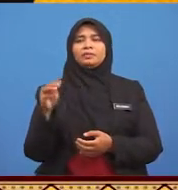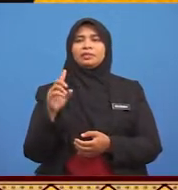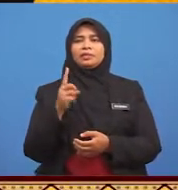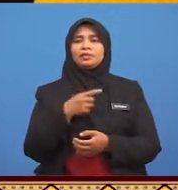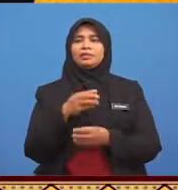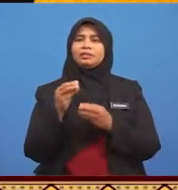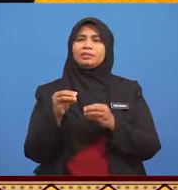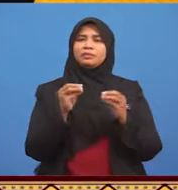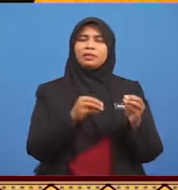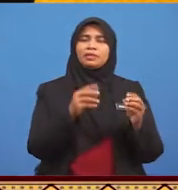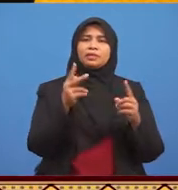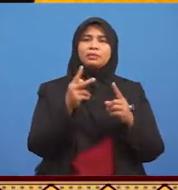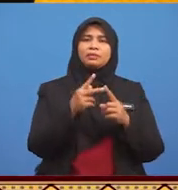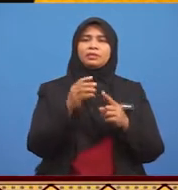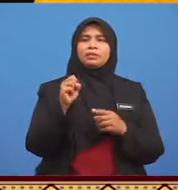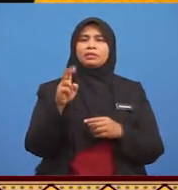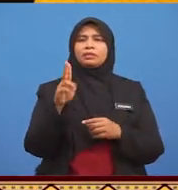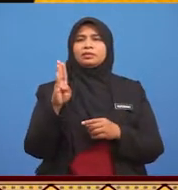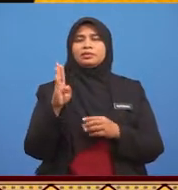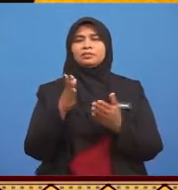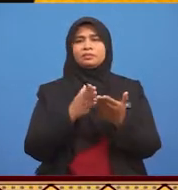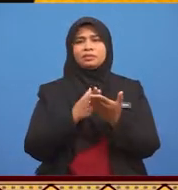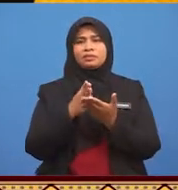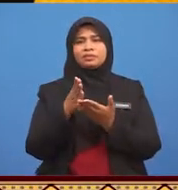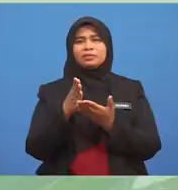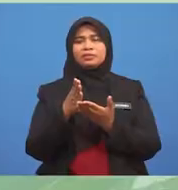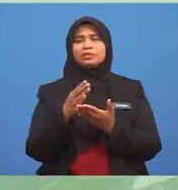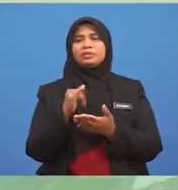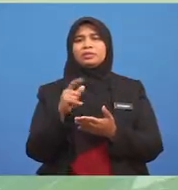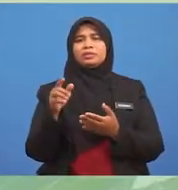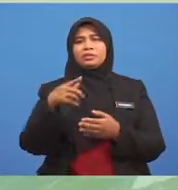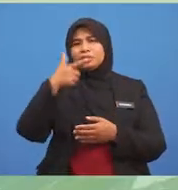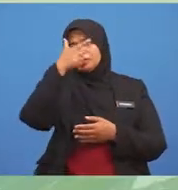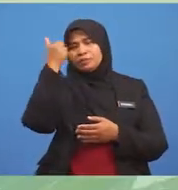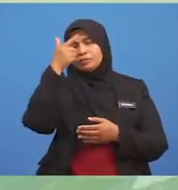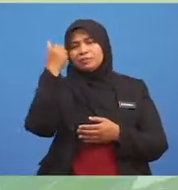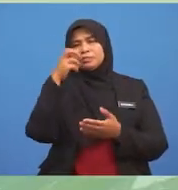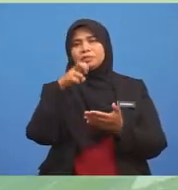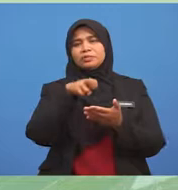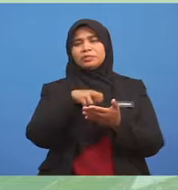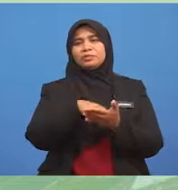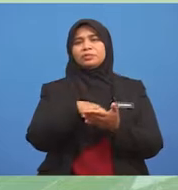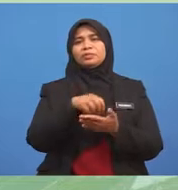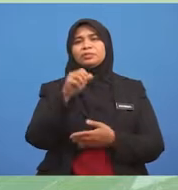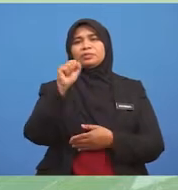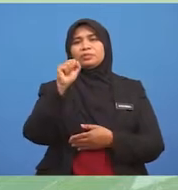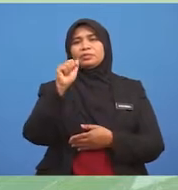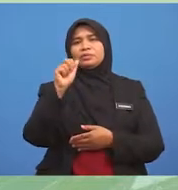Murid-murid, kita beralih kepada subtopik seterusnya iaitu sebab-sebab sujud